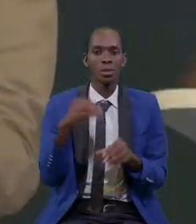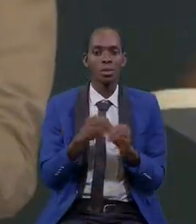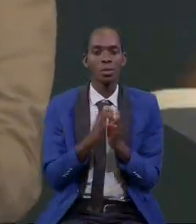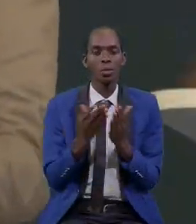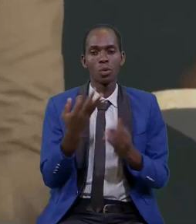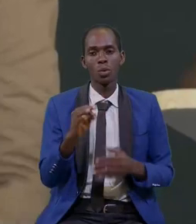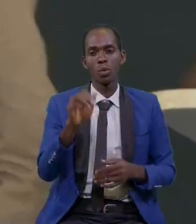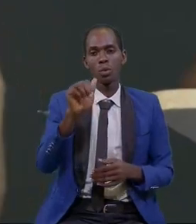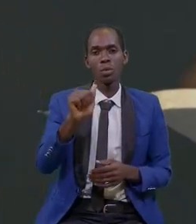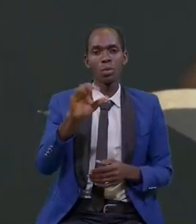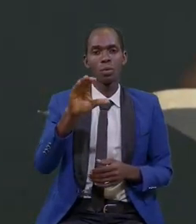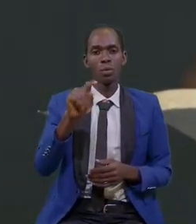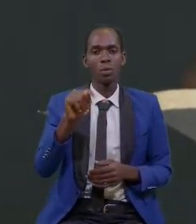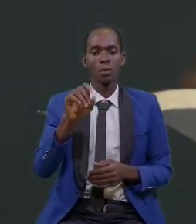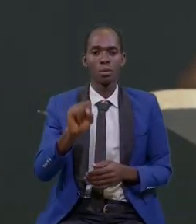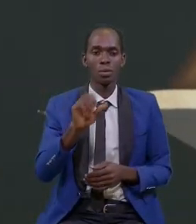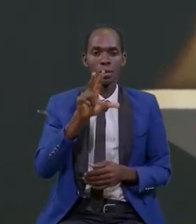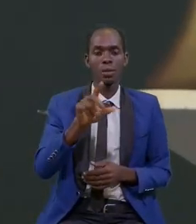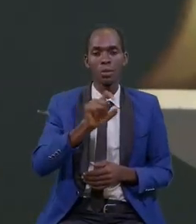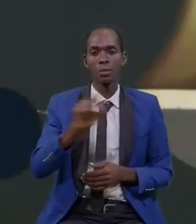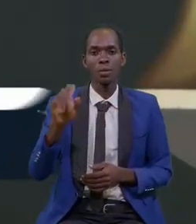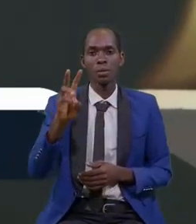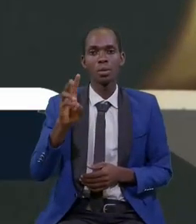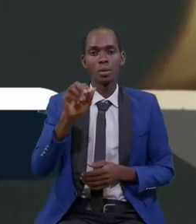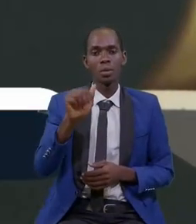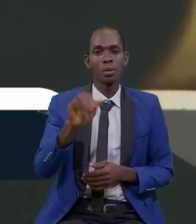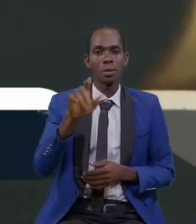Acte 3, verset 6. Acte